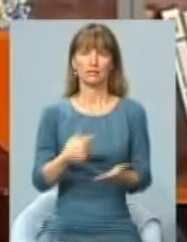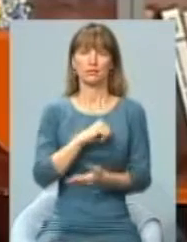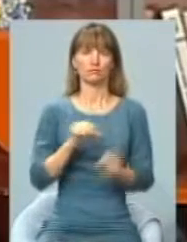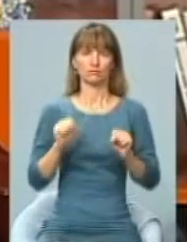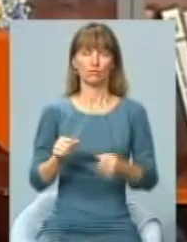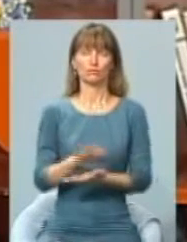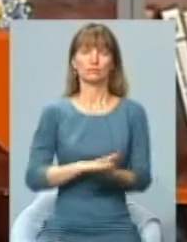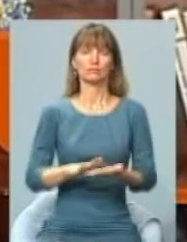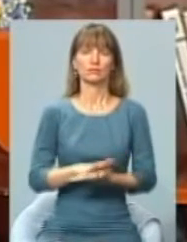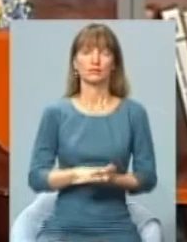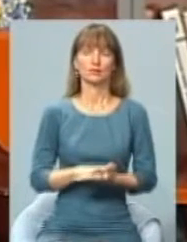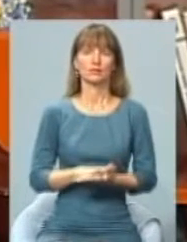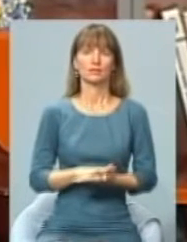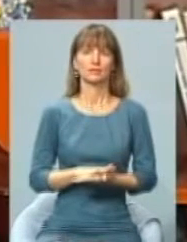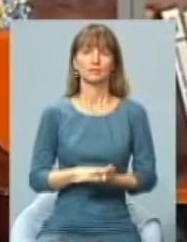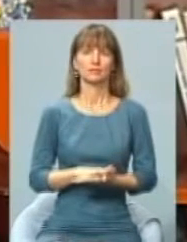миється?